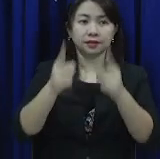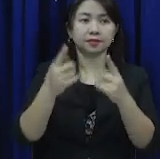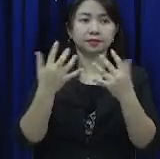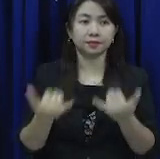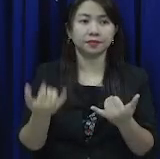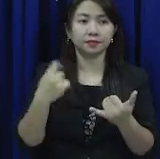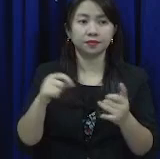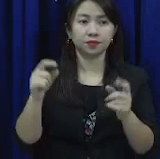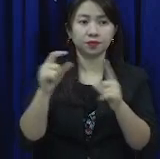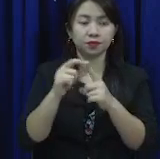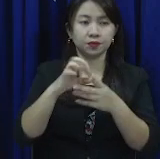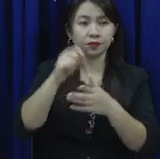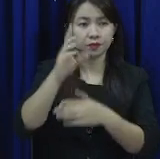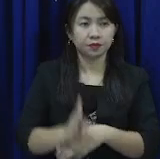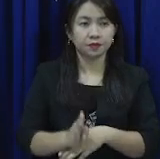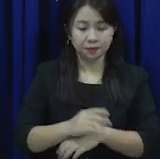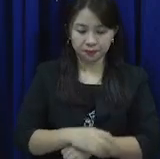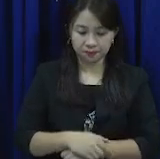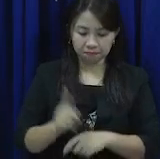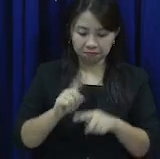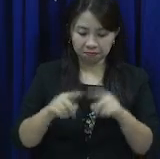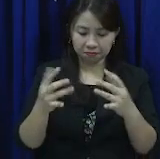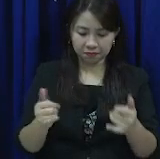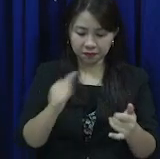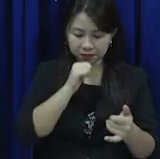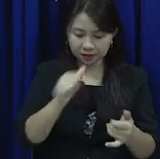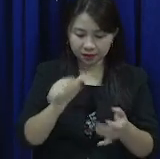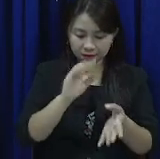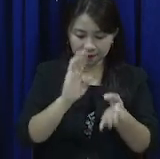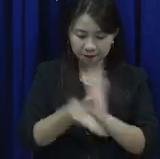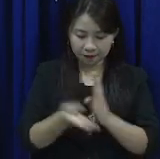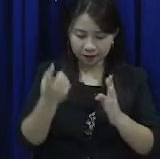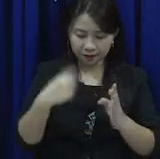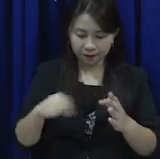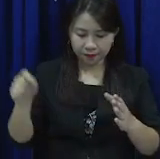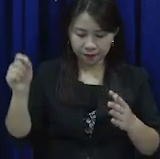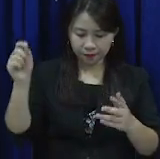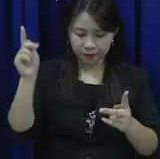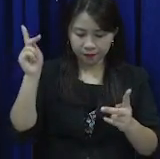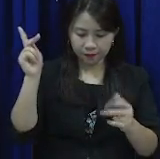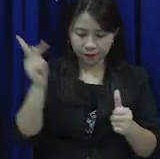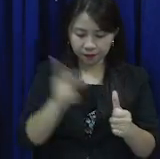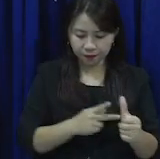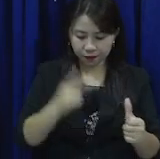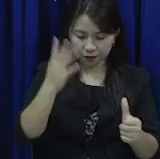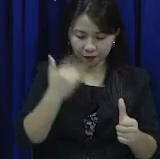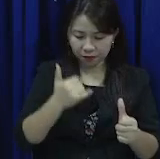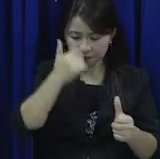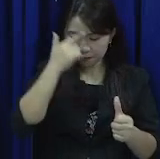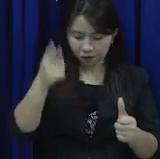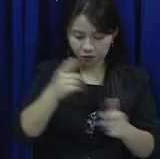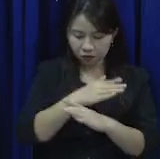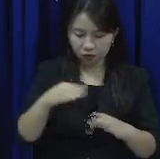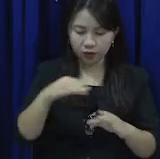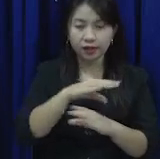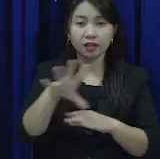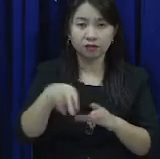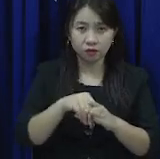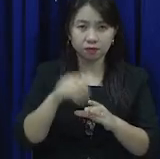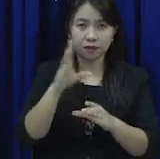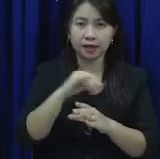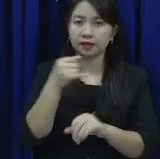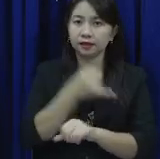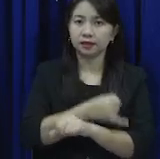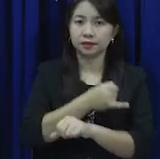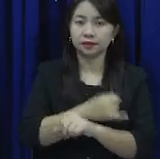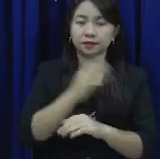Pero ito ang less priority Bakit hindi kayo fully in and fully invested on this you see kaya